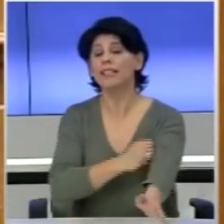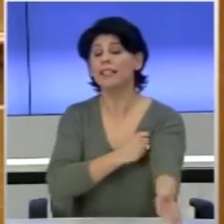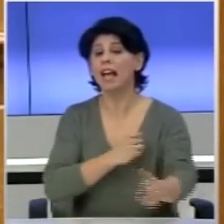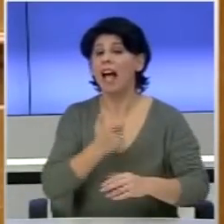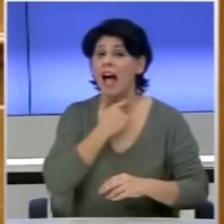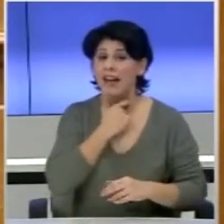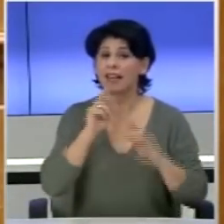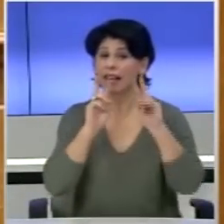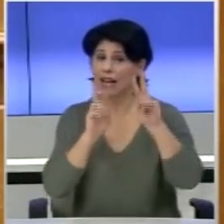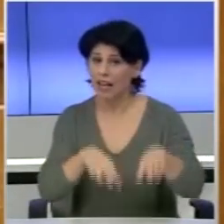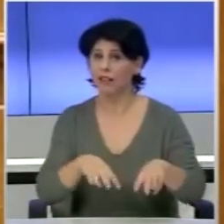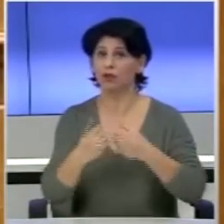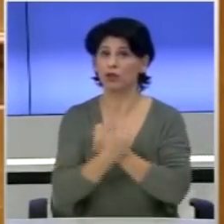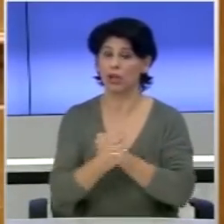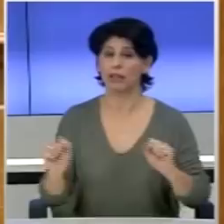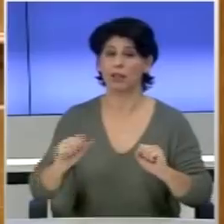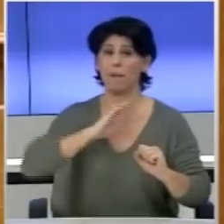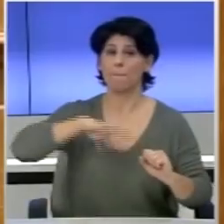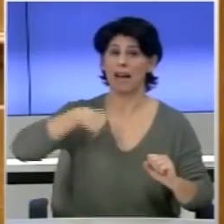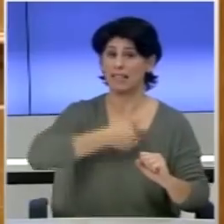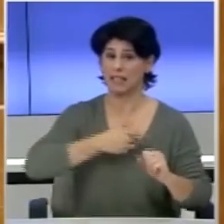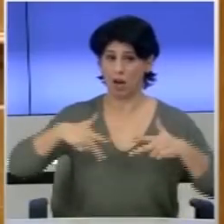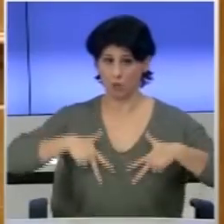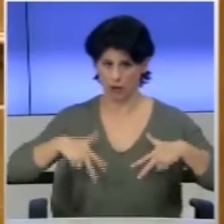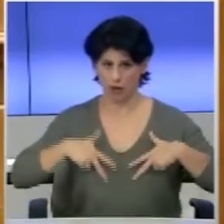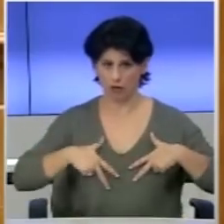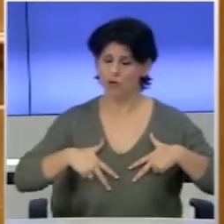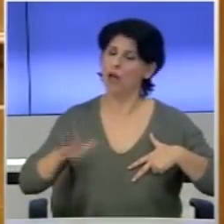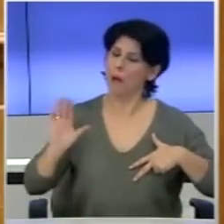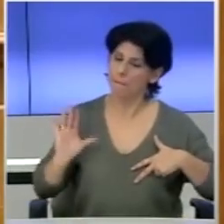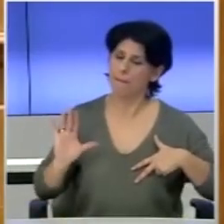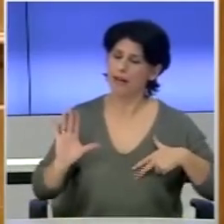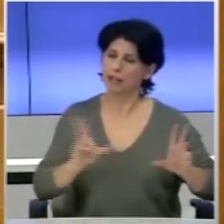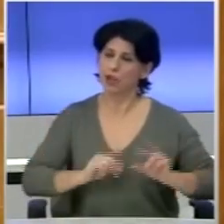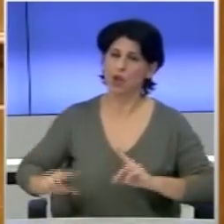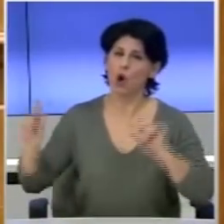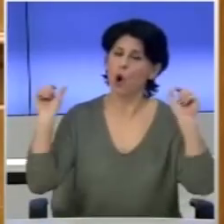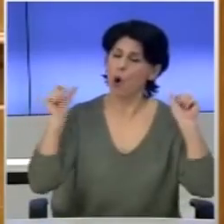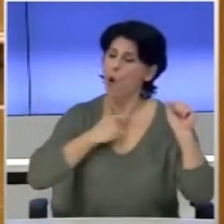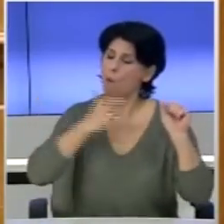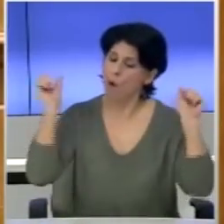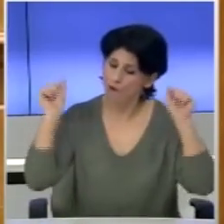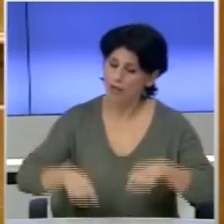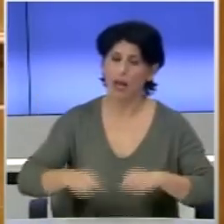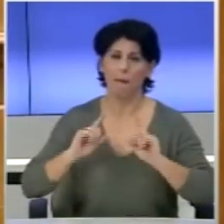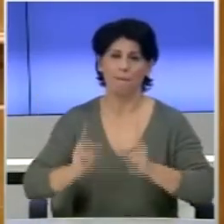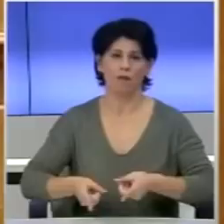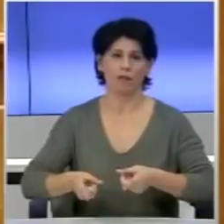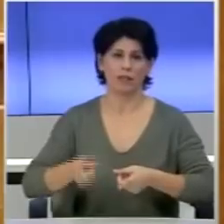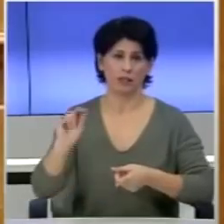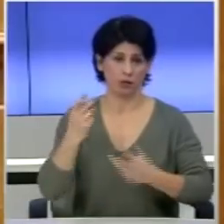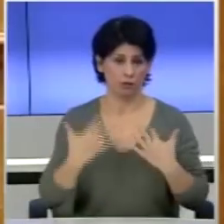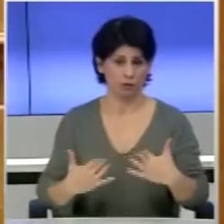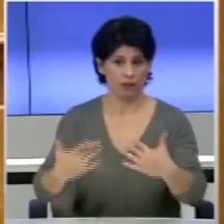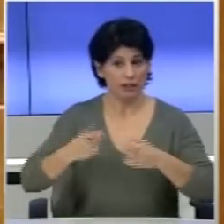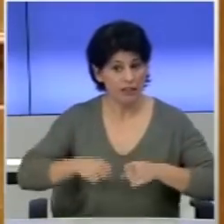αναγκαία αναγνώριση του ανεξάρτητου Παλαιστινιακού κράτους παρά την ομόφωνη απόφαση της Ελληνικής Βουλής την ίδια